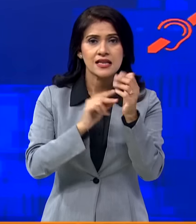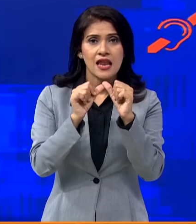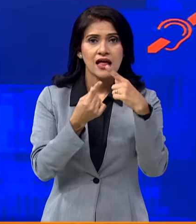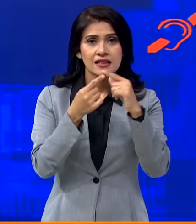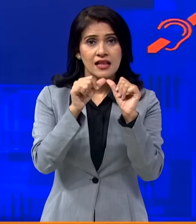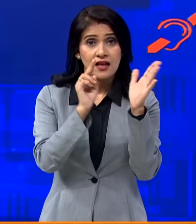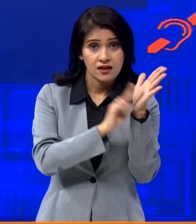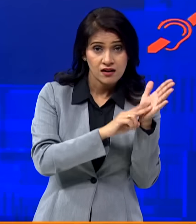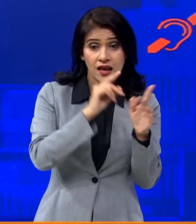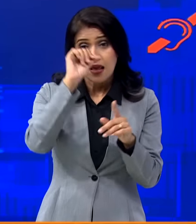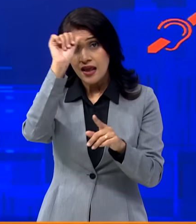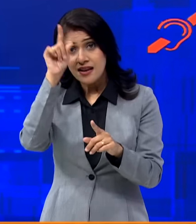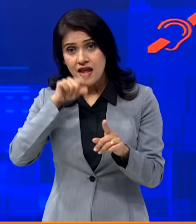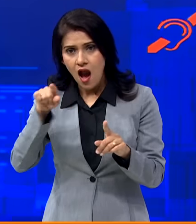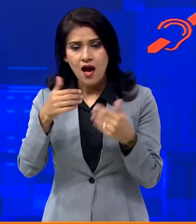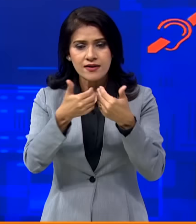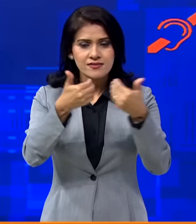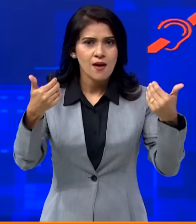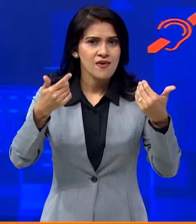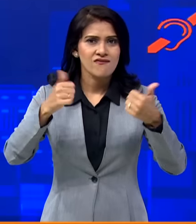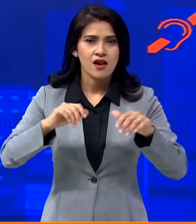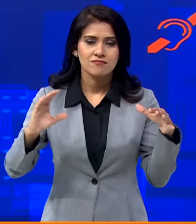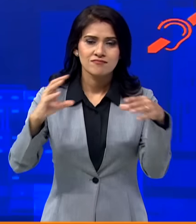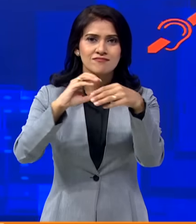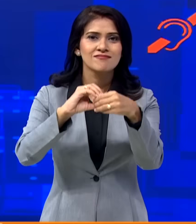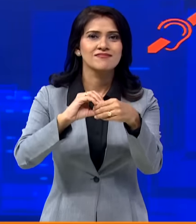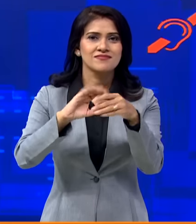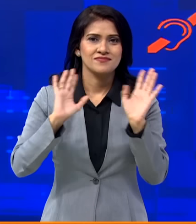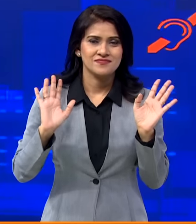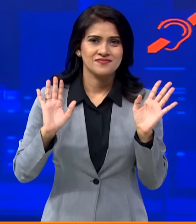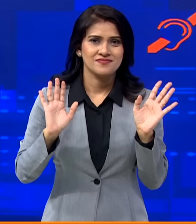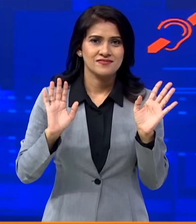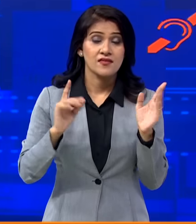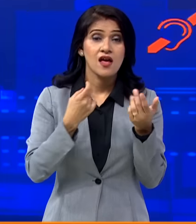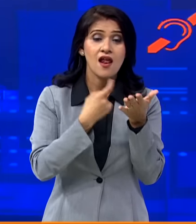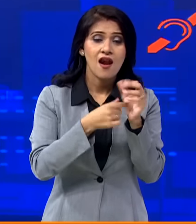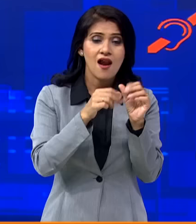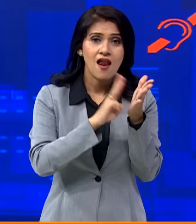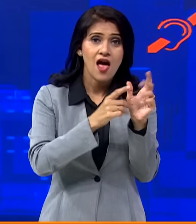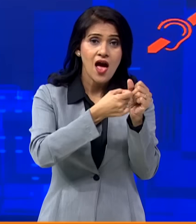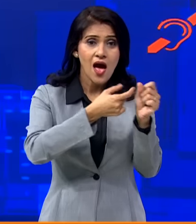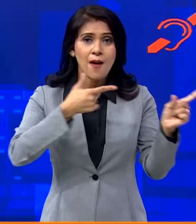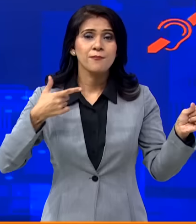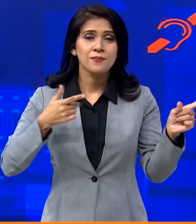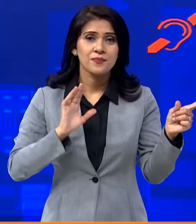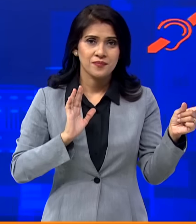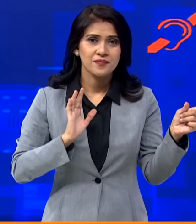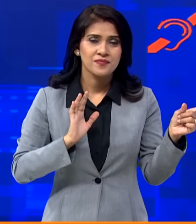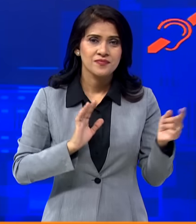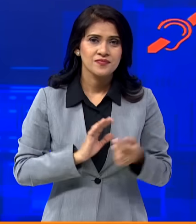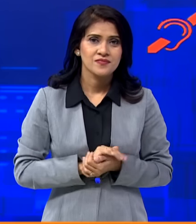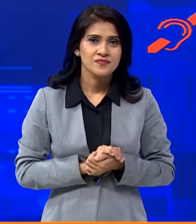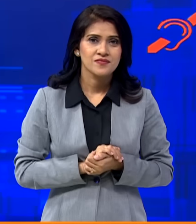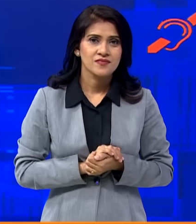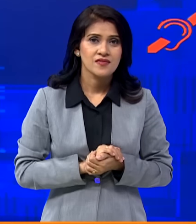है रजत जी मर्यादा पुरुषोत्तम भगवान श्री राम जिस समय